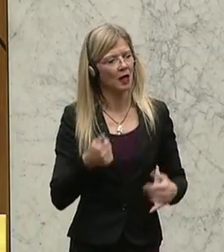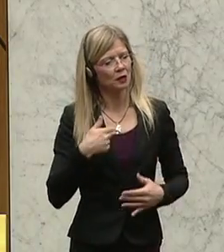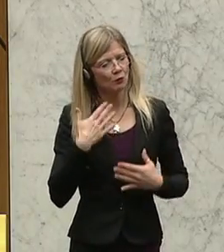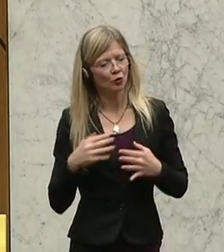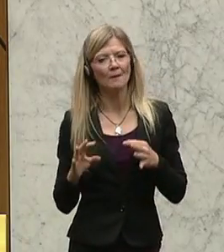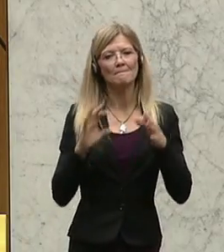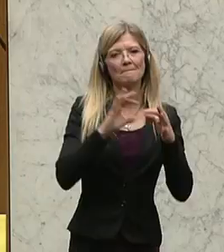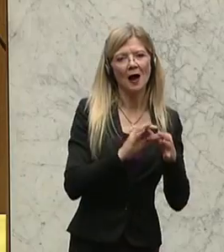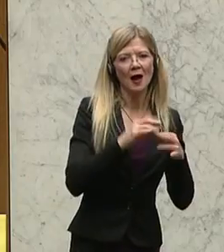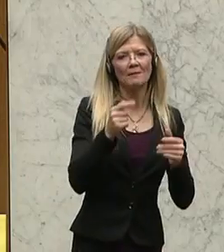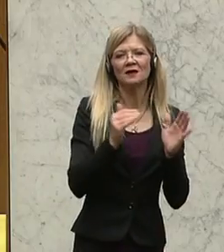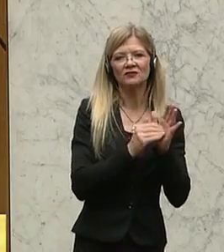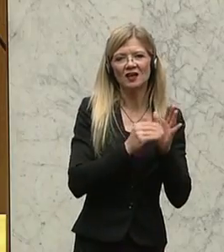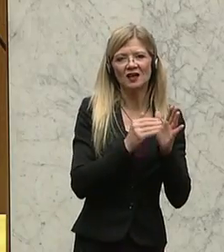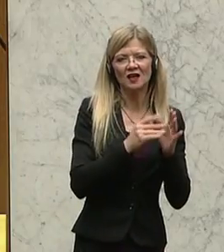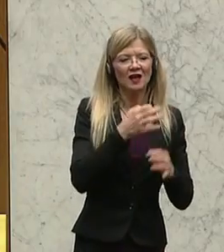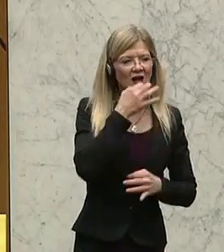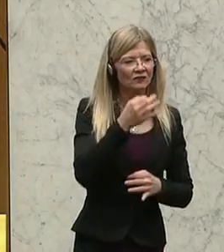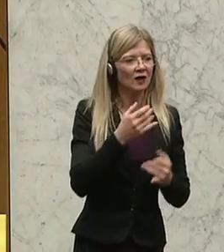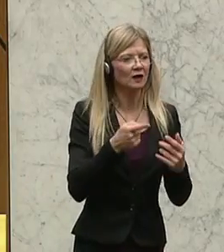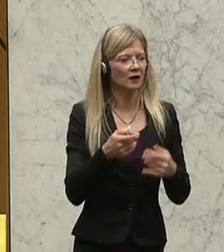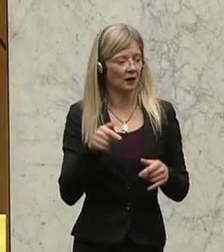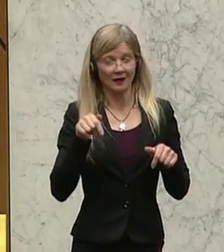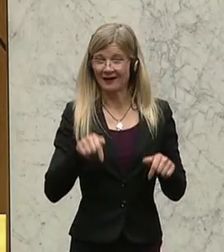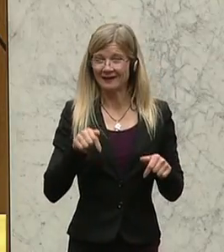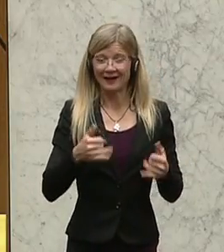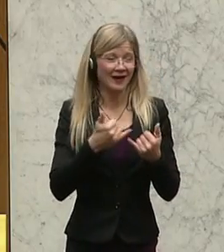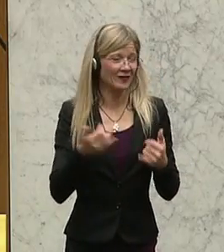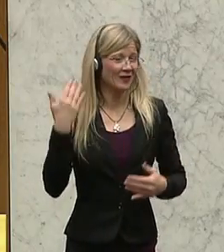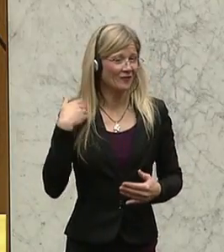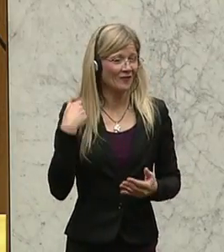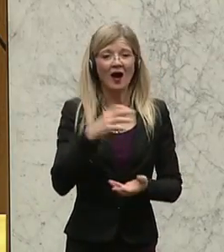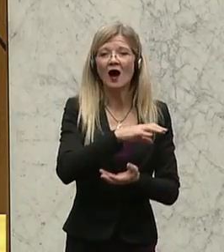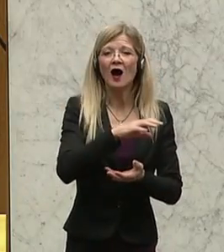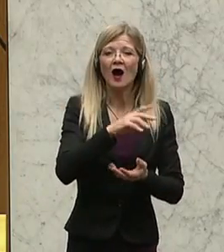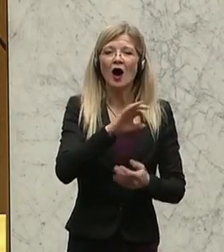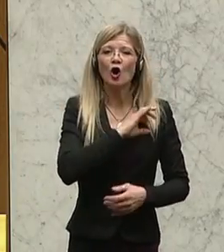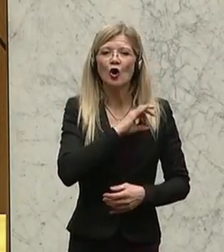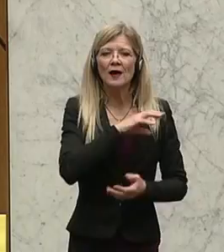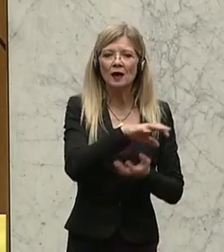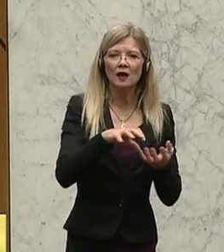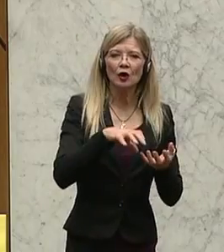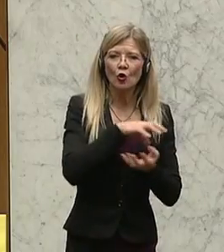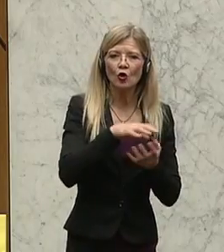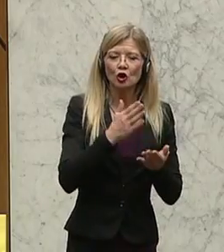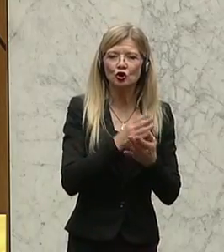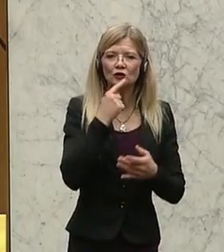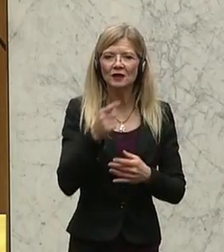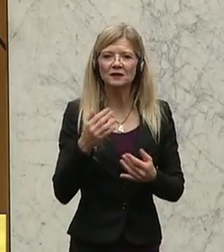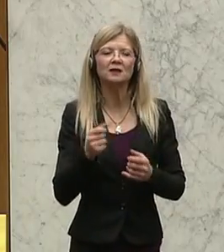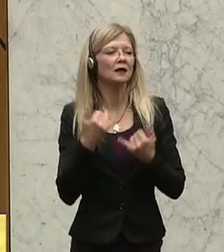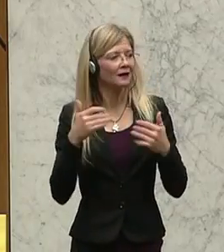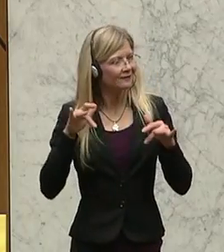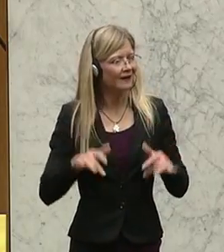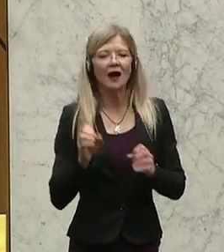kommen. Hier wird, wie es Kollege Kogler auch ausgeführt hat, der Bundesregierung ein Rechtsbruch vorgeworfen. Dieser